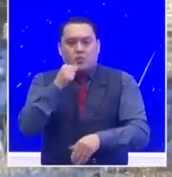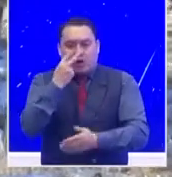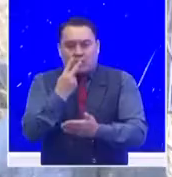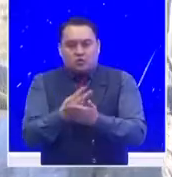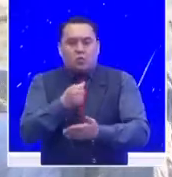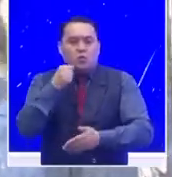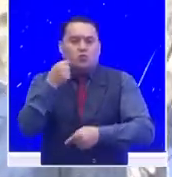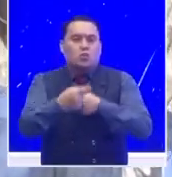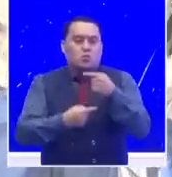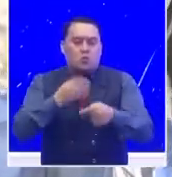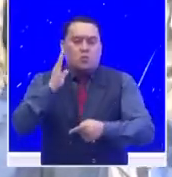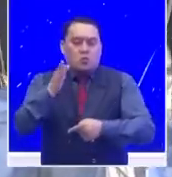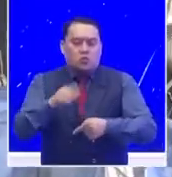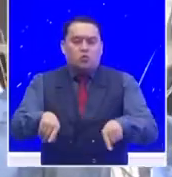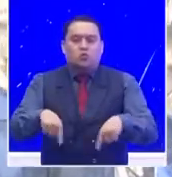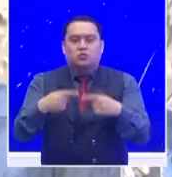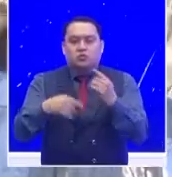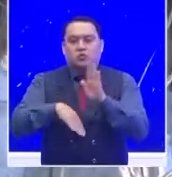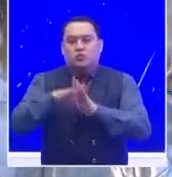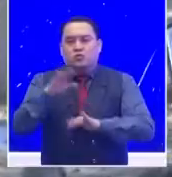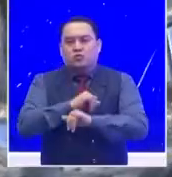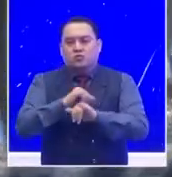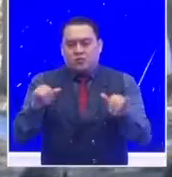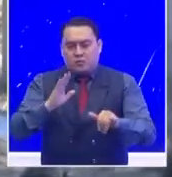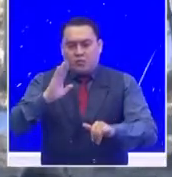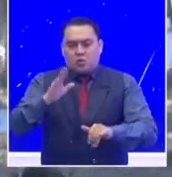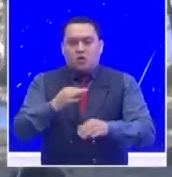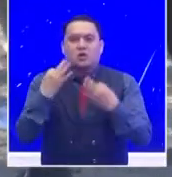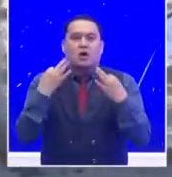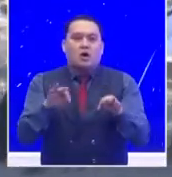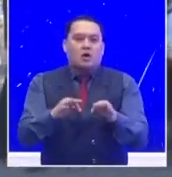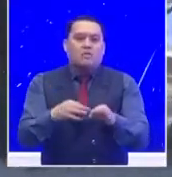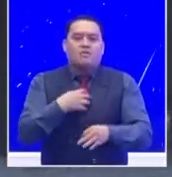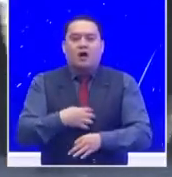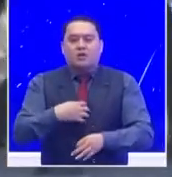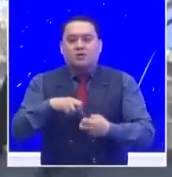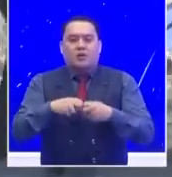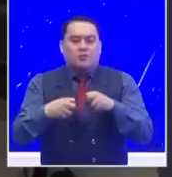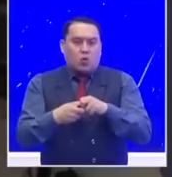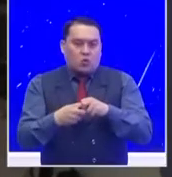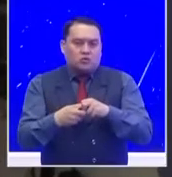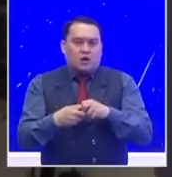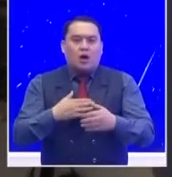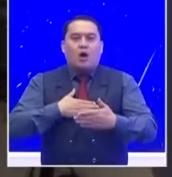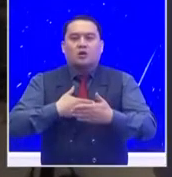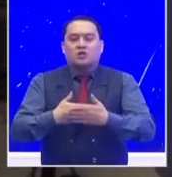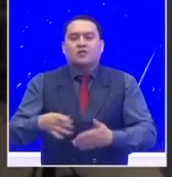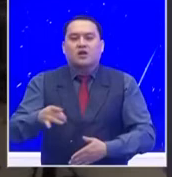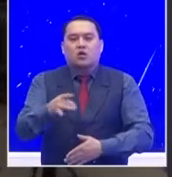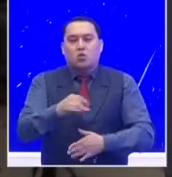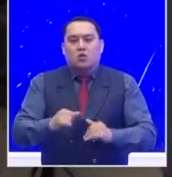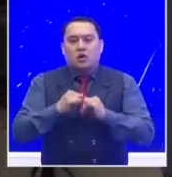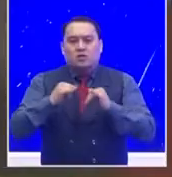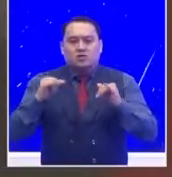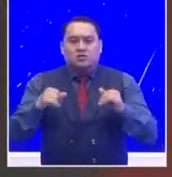и последующий период аграрии намерены увеличить, поскольку должен разрешиться один из самых актуальных для них вопросов. Активно в регионе развивается